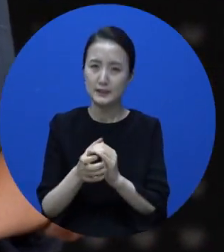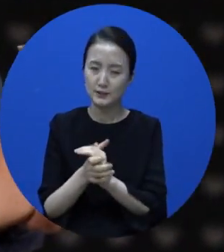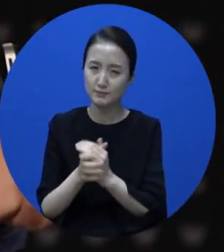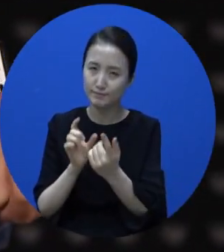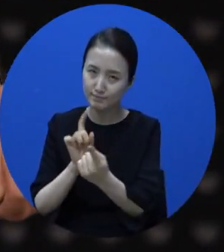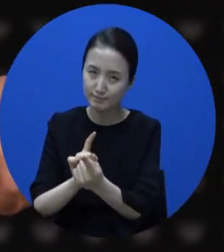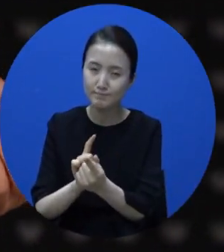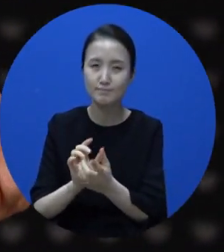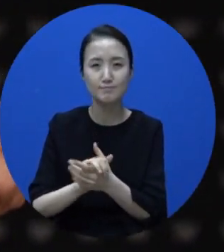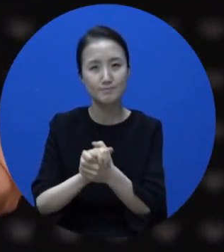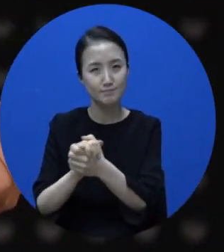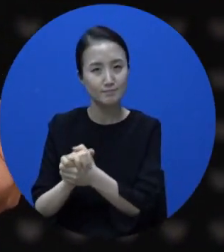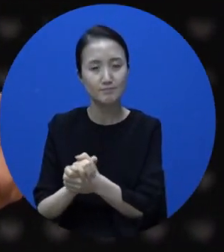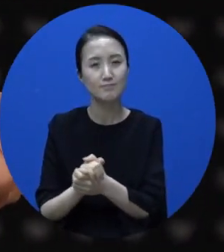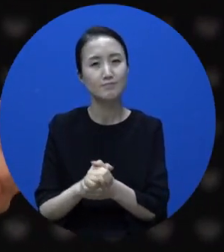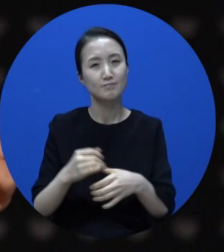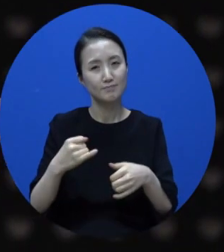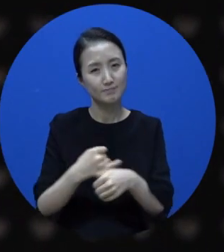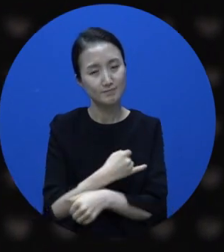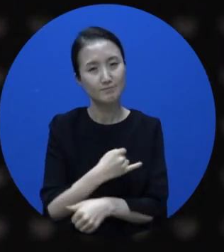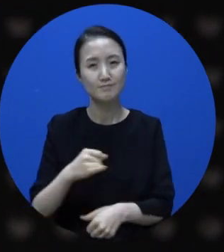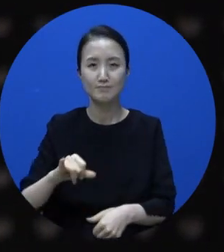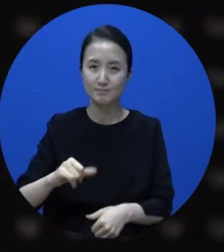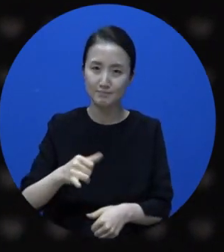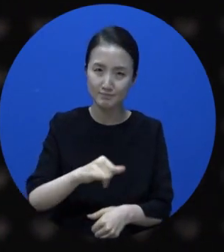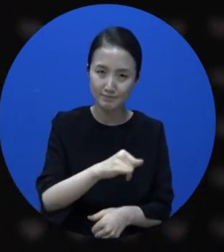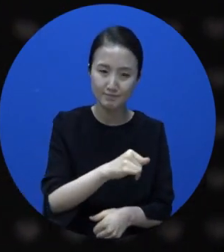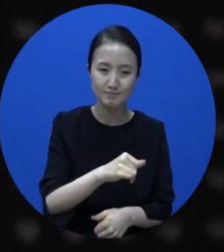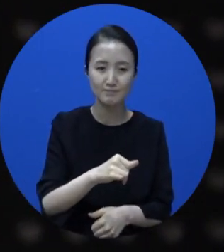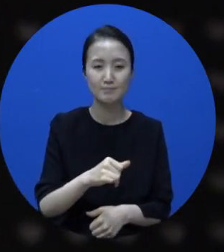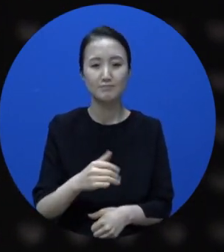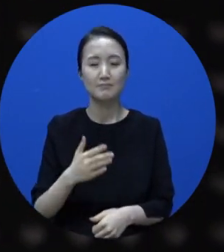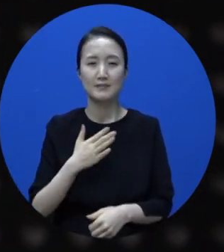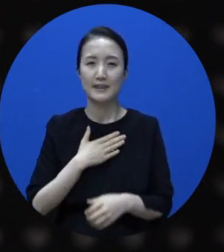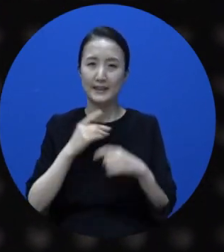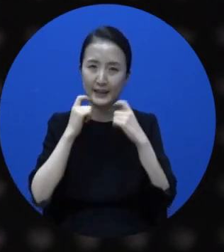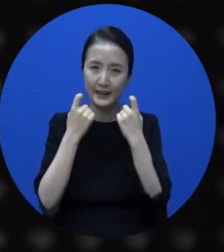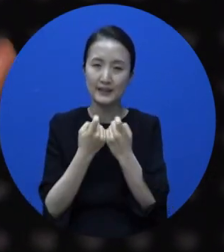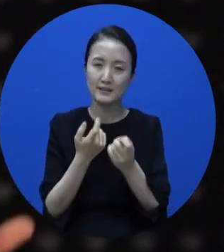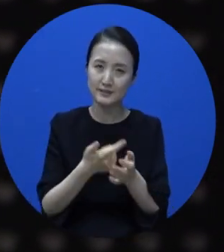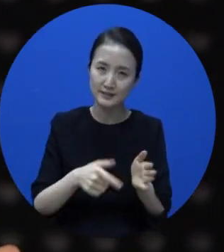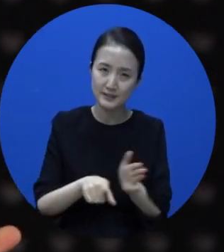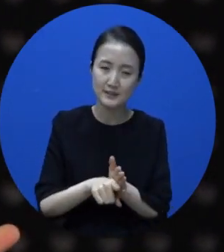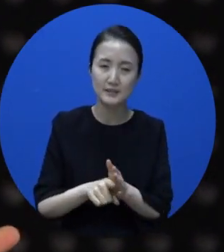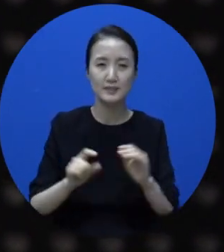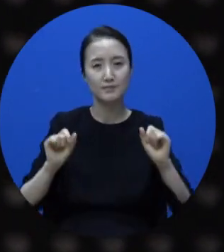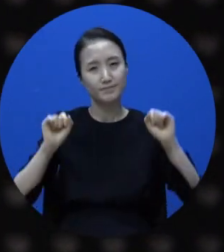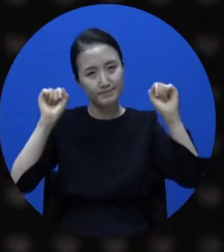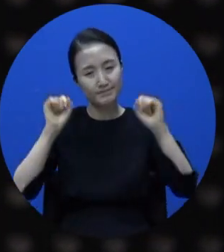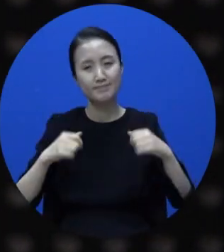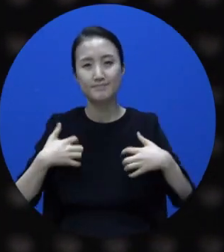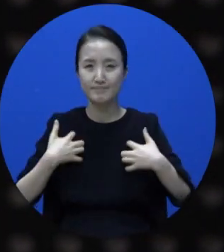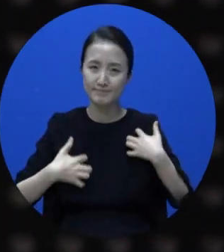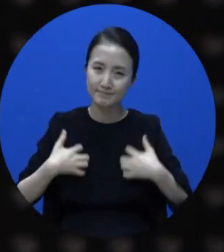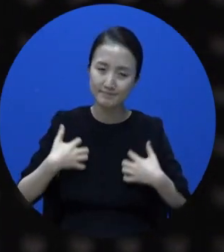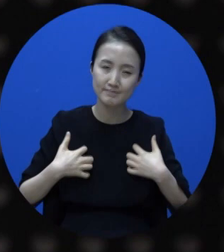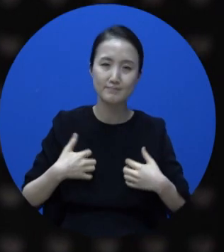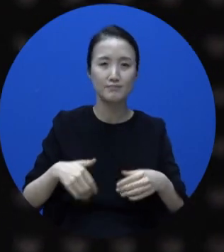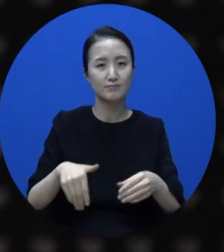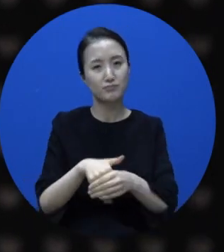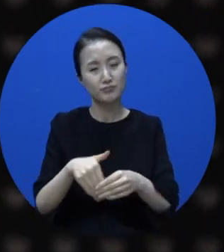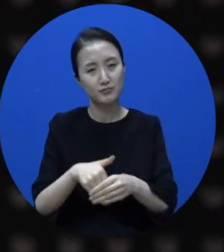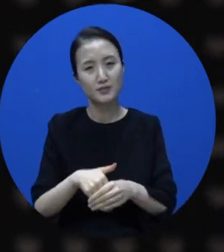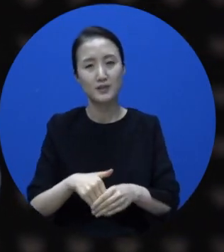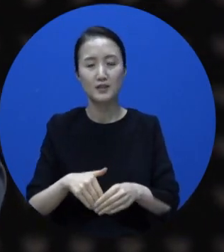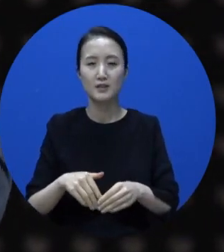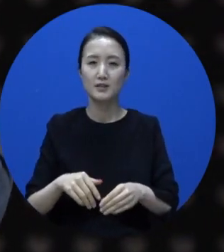교제하고 연인간의 데이트 하고 나를 위해서 스포츠 오락 여가 문화